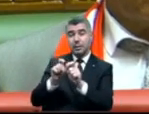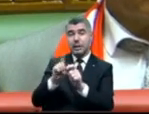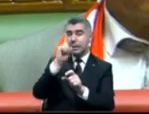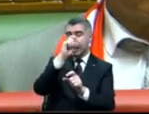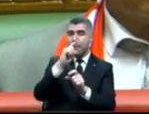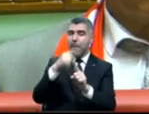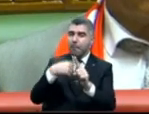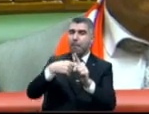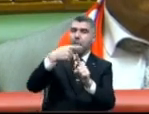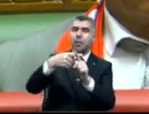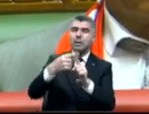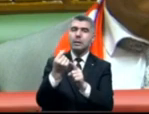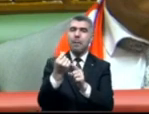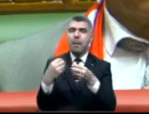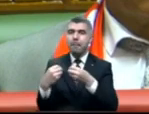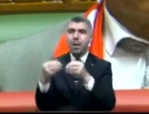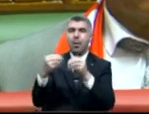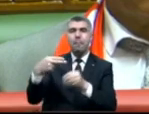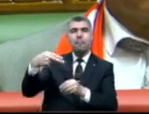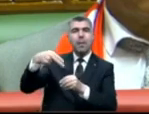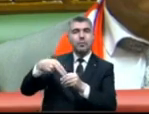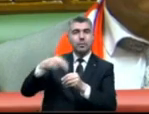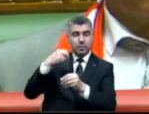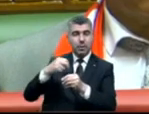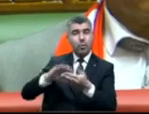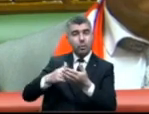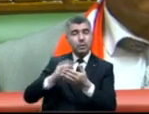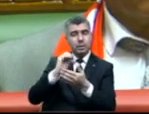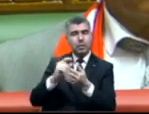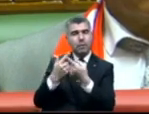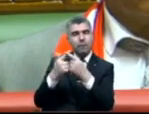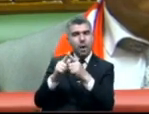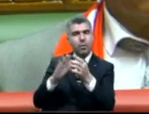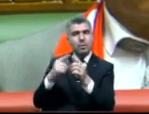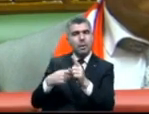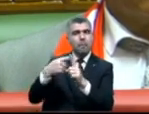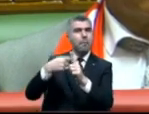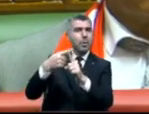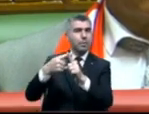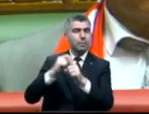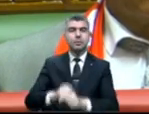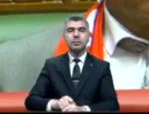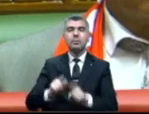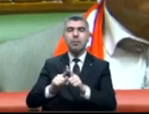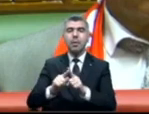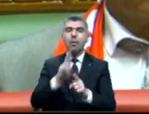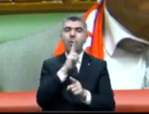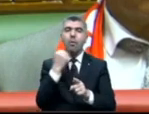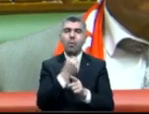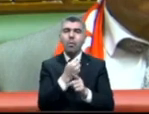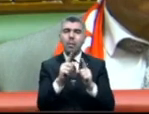واحترق بالارتفاع المهول لأثمنة المحروقات والتي انعكست سلبا على أسعار جميع المواد الأساسية، حيث اتخذت الحكومة